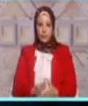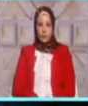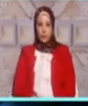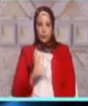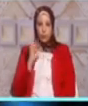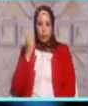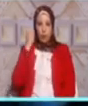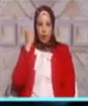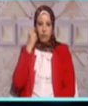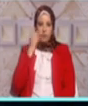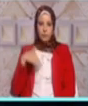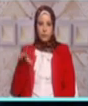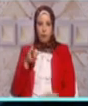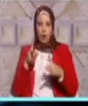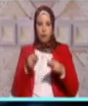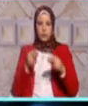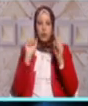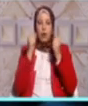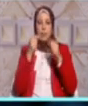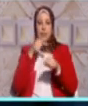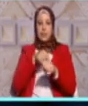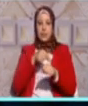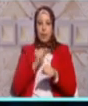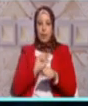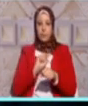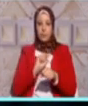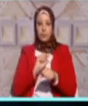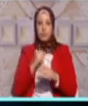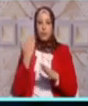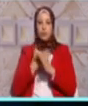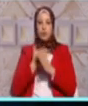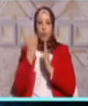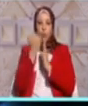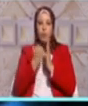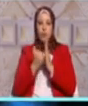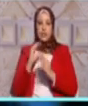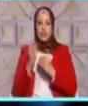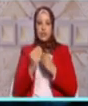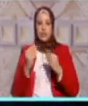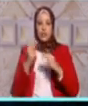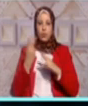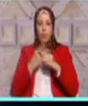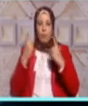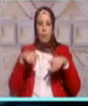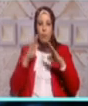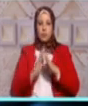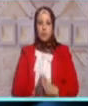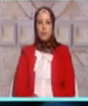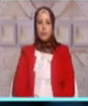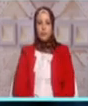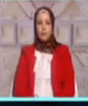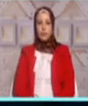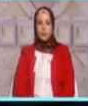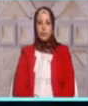بتاعته ممكن تقطع الكهرباء الساعة كام عشان ده طبعا هيأثر كثيرا على طبعا. المواطنين وحتى كان فيه عدة اجتماع